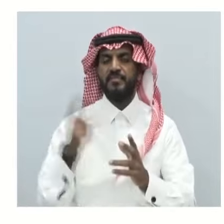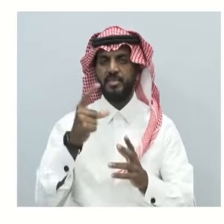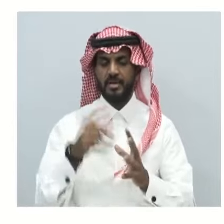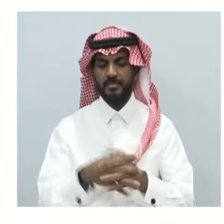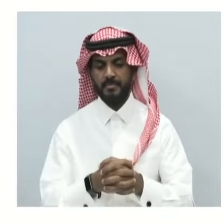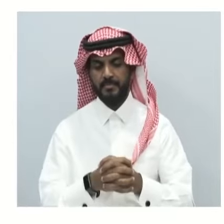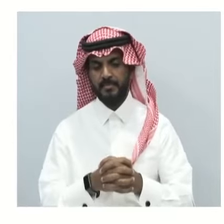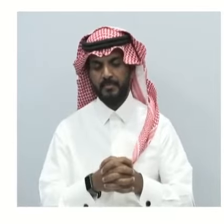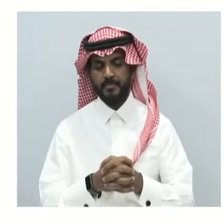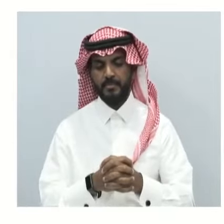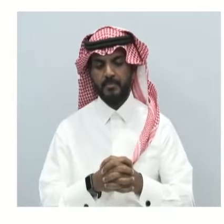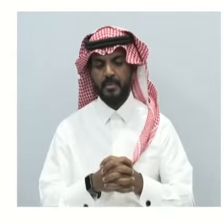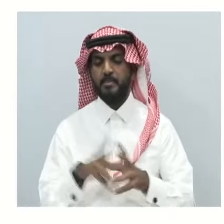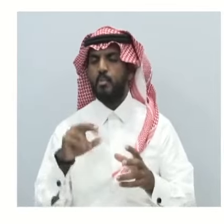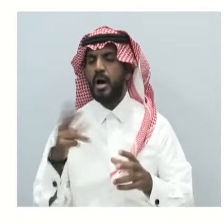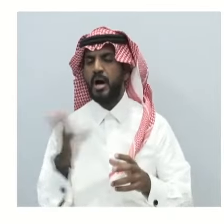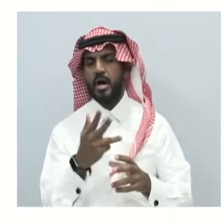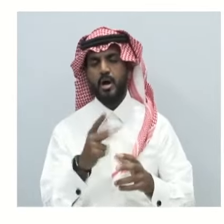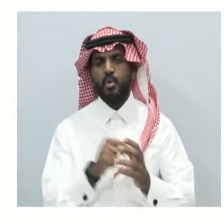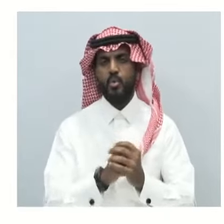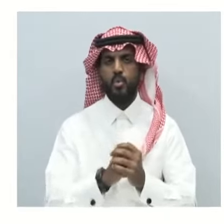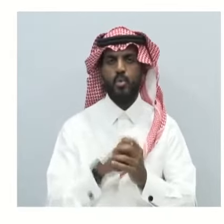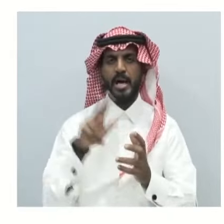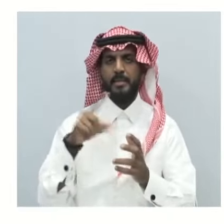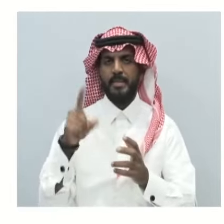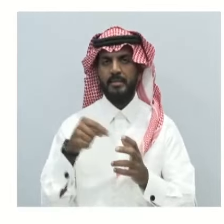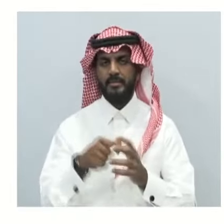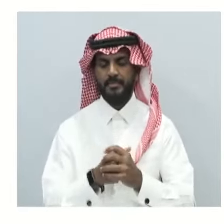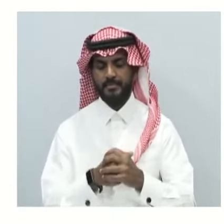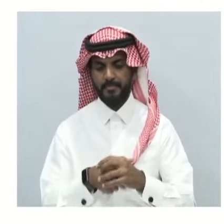سواء كان طور المحاق او حتى طور البدر